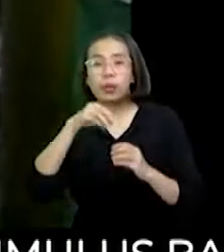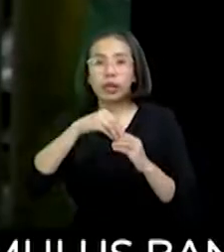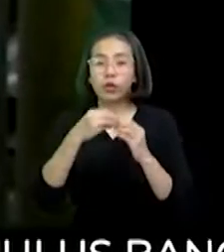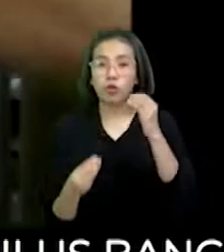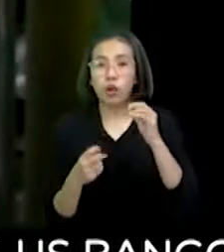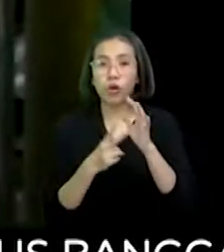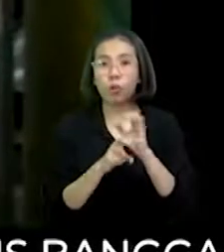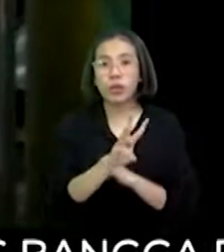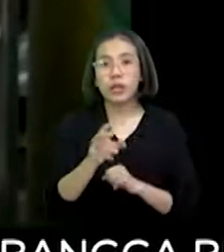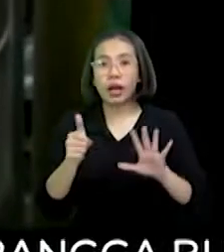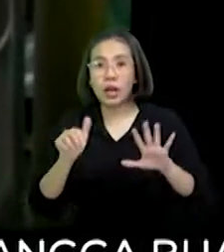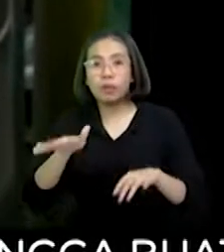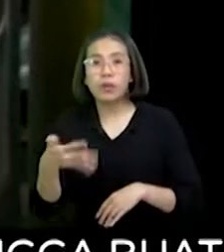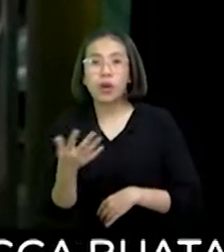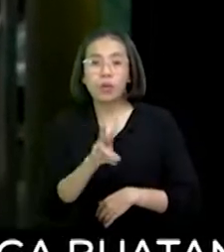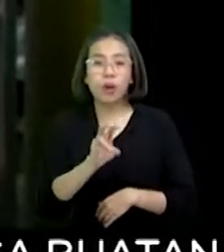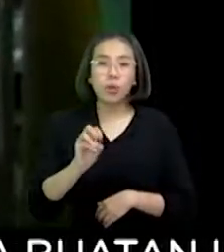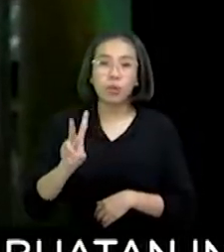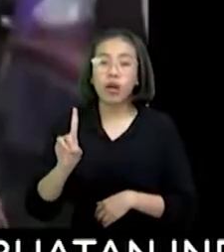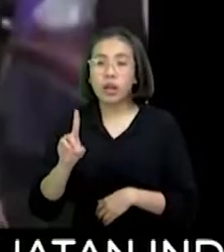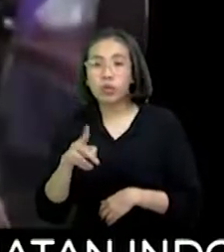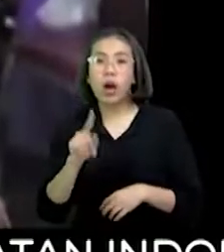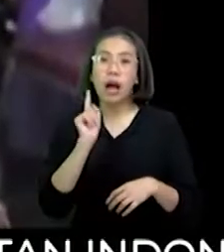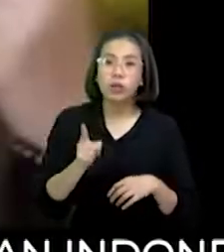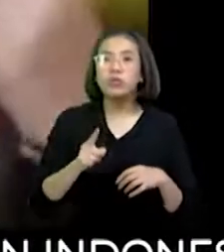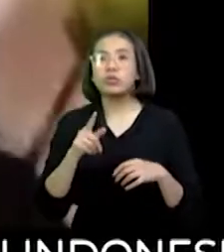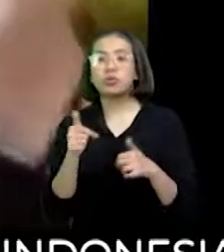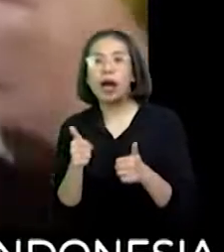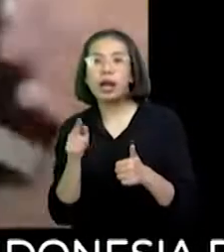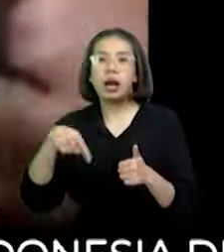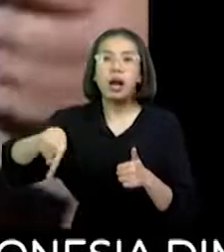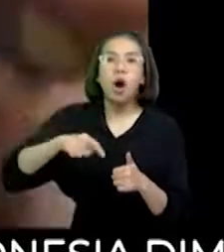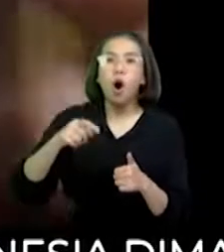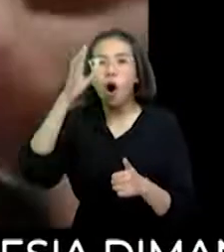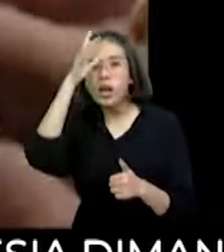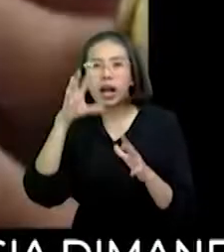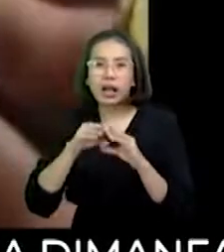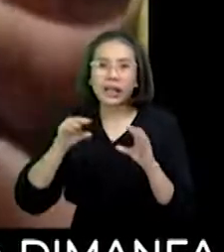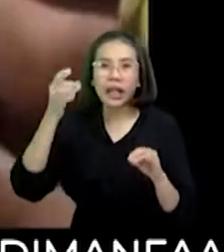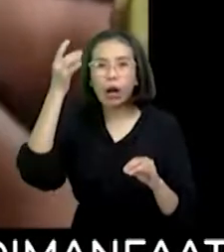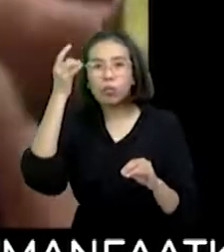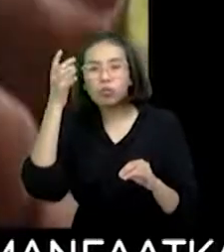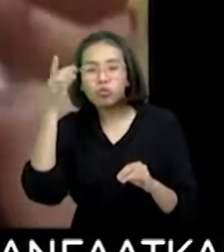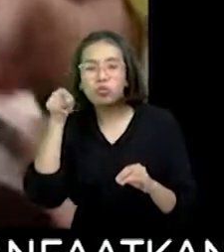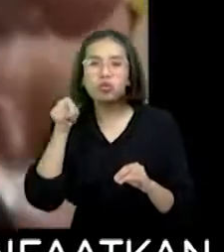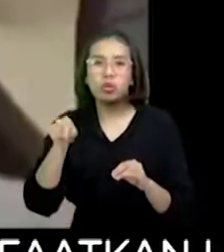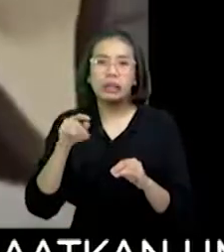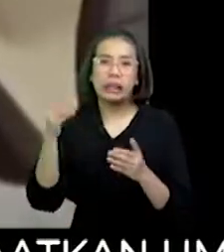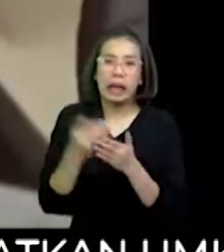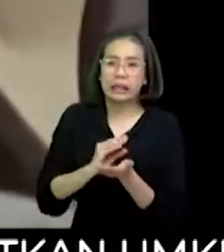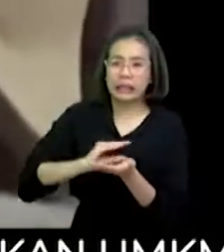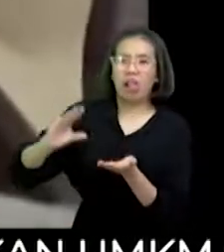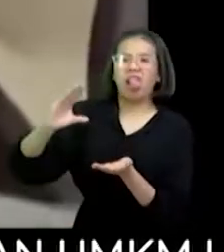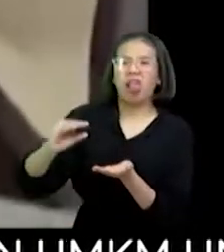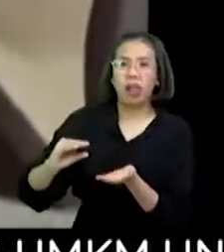ini untuk memberikan perlindungan kepada pekerja agar upahnya tidak dibayar terlalu rendah akibat posisi tawar mereka yang lemah dalam pasar